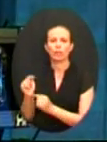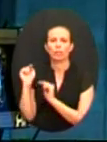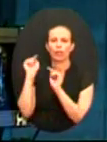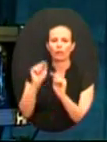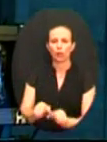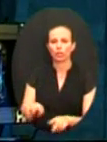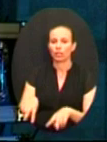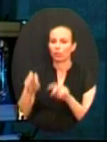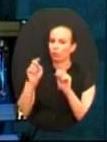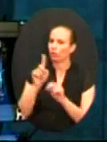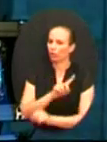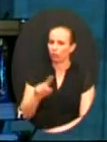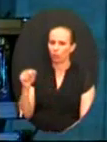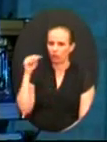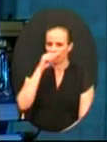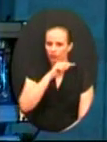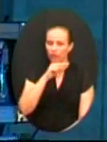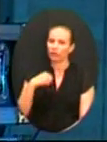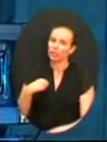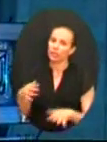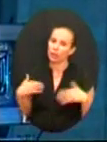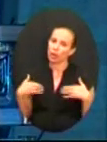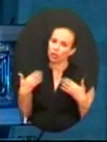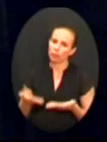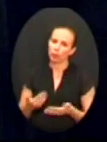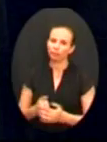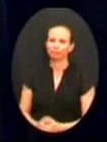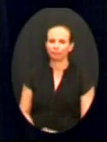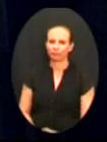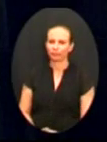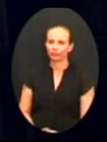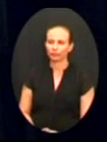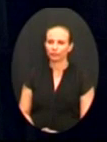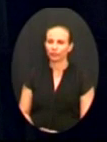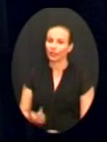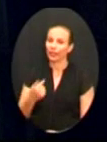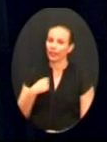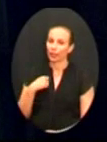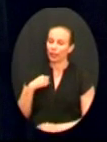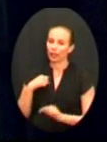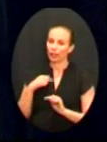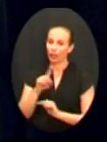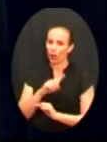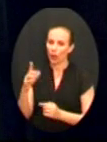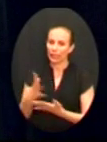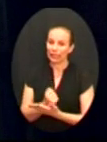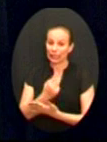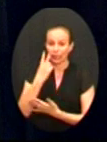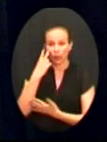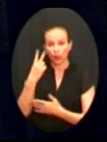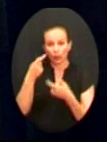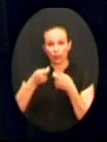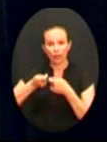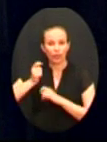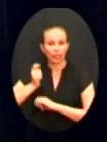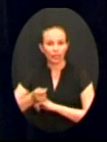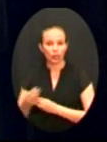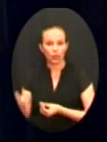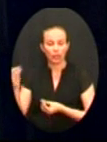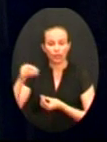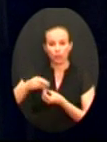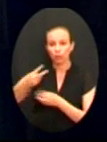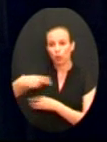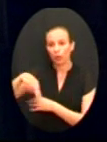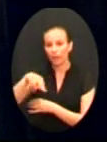זאת הזדמנות שאנחנו לא מפספסים, ואני שמח שאני כאן. אני מהנקודה הזאת לפחות לא הצלחתי לראות חברי כנסת שמסתובבים בין